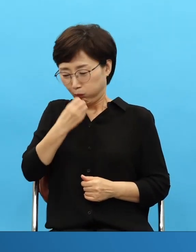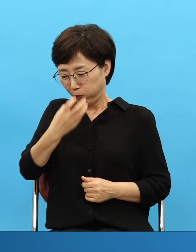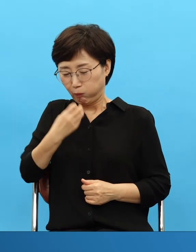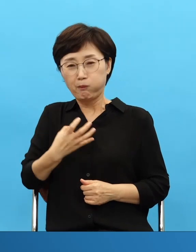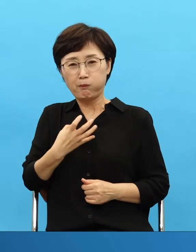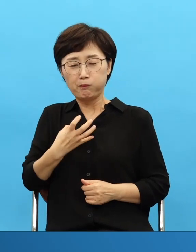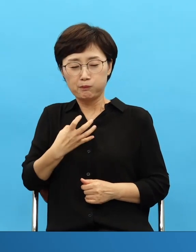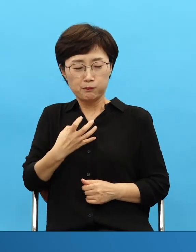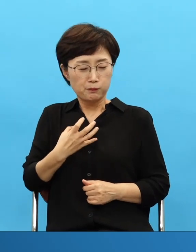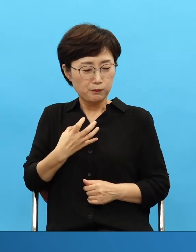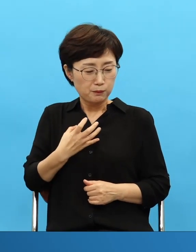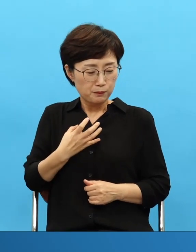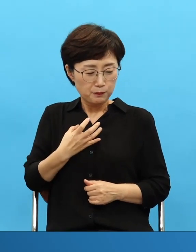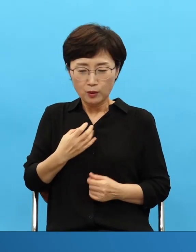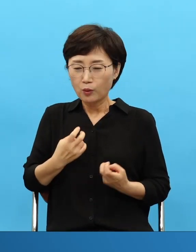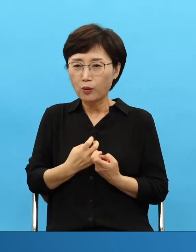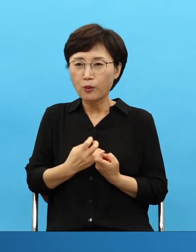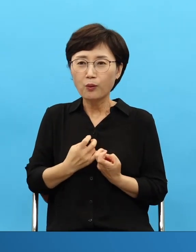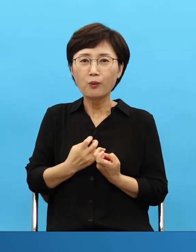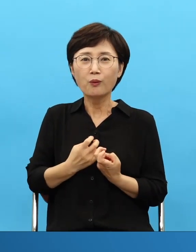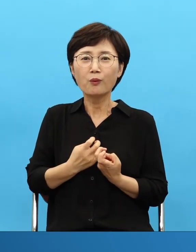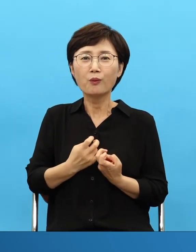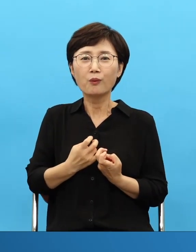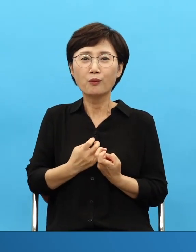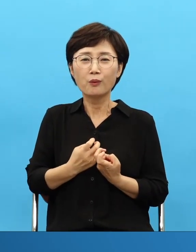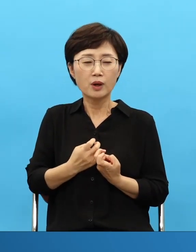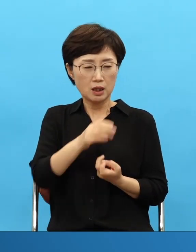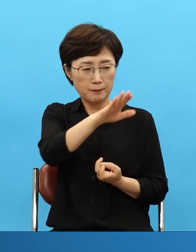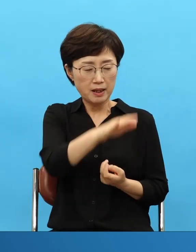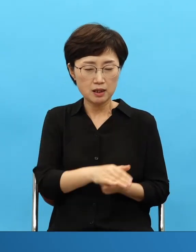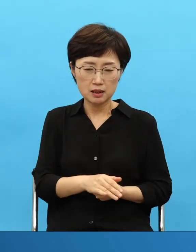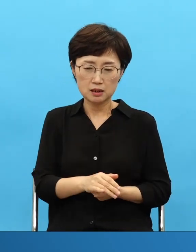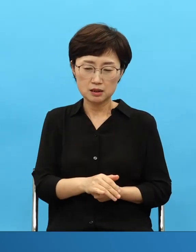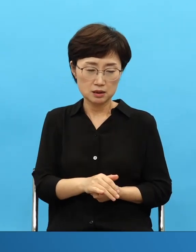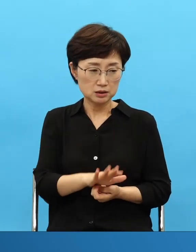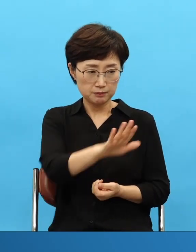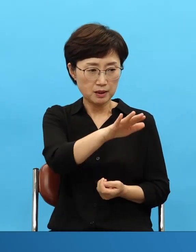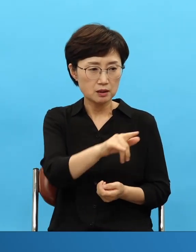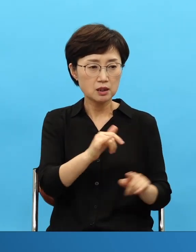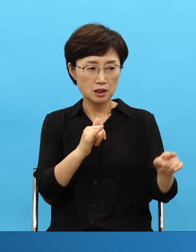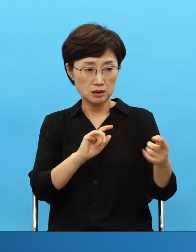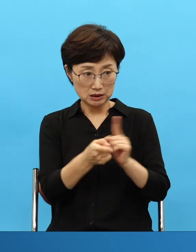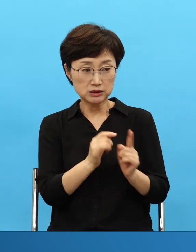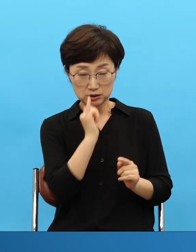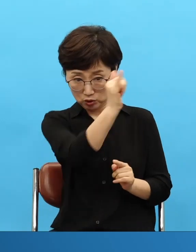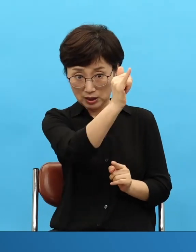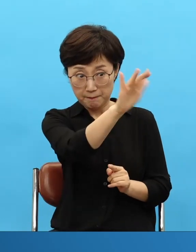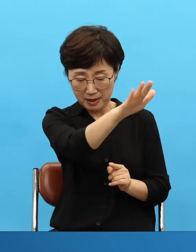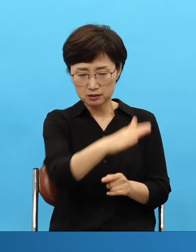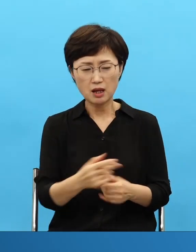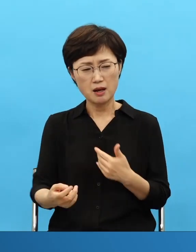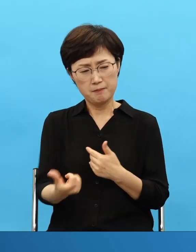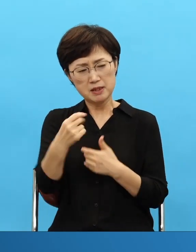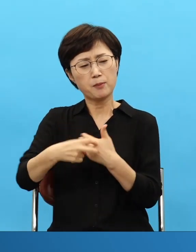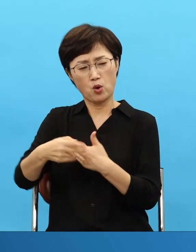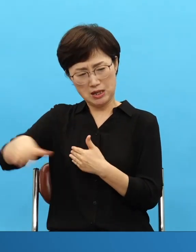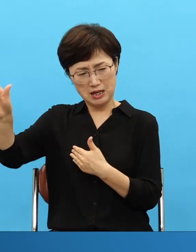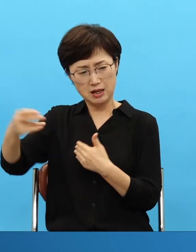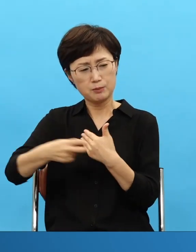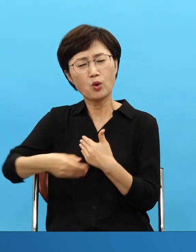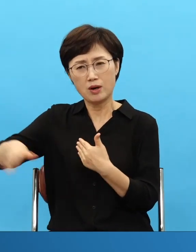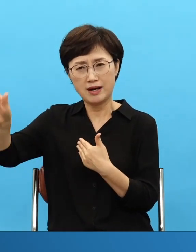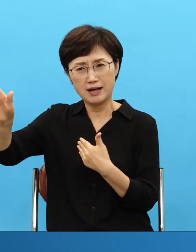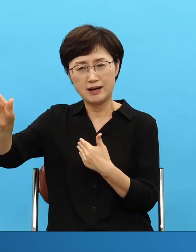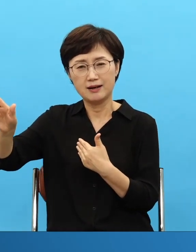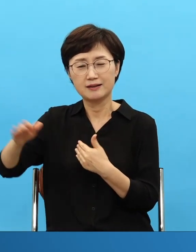very nauseated. I was almost 야, about to 빨리 vomit. 연락하고 병원에 가보자 이랬어요. And so I said, let's call the hospital